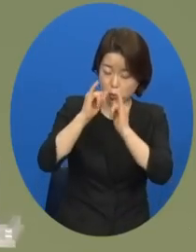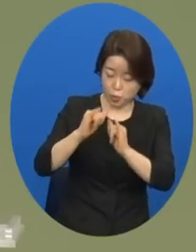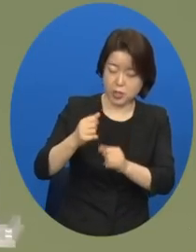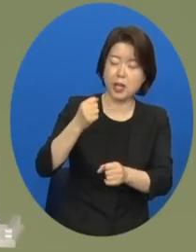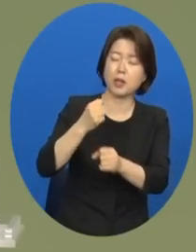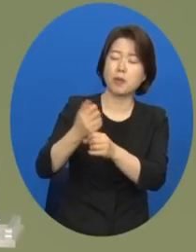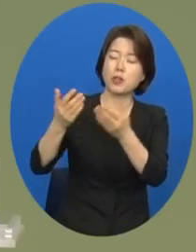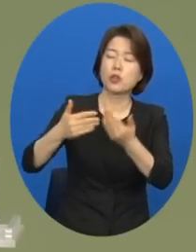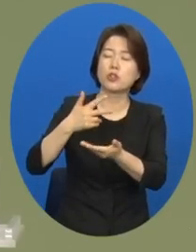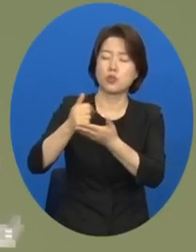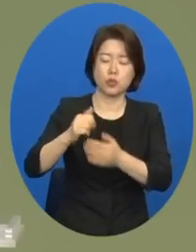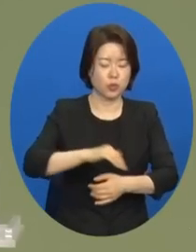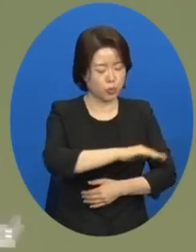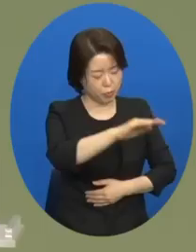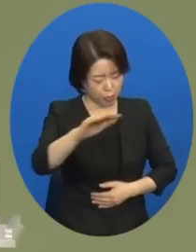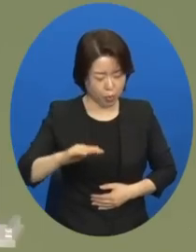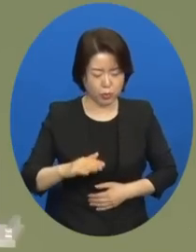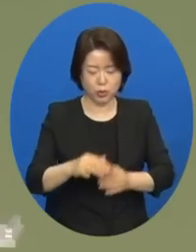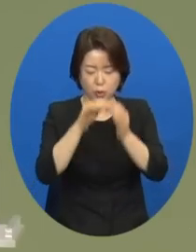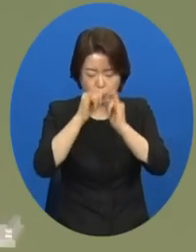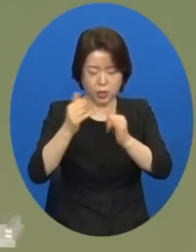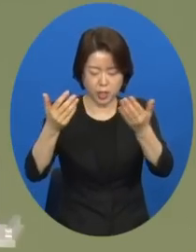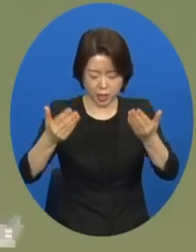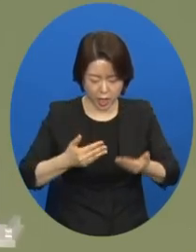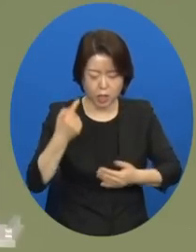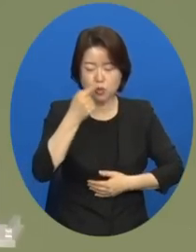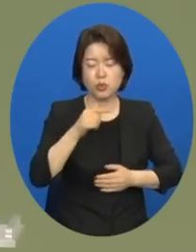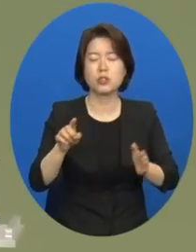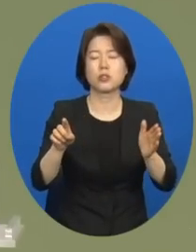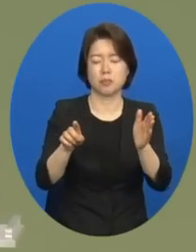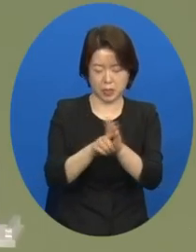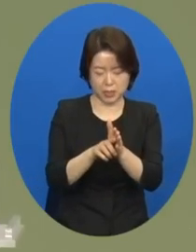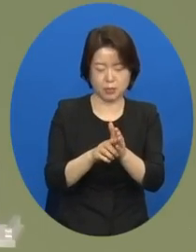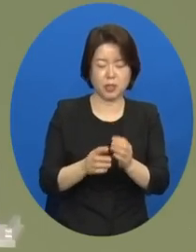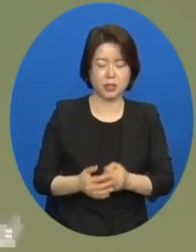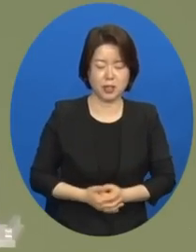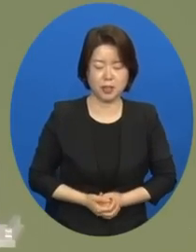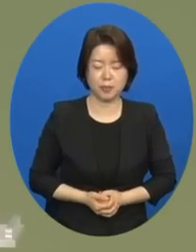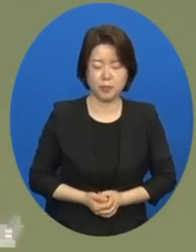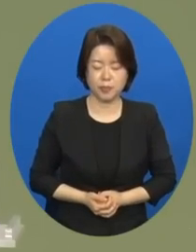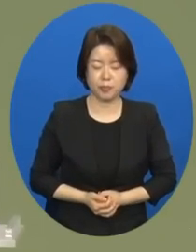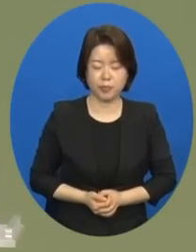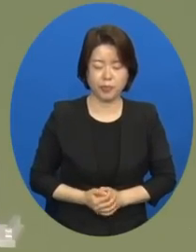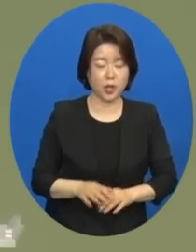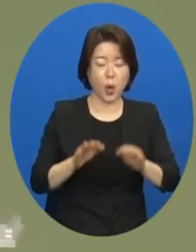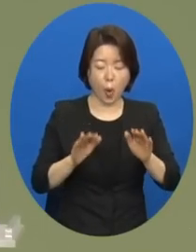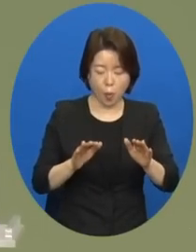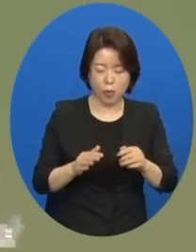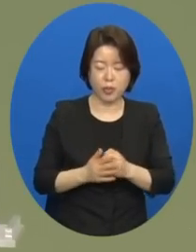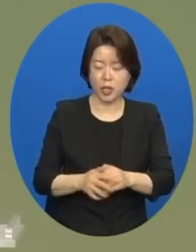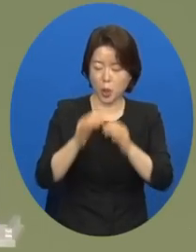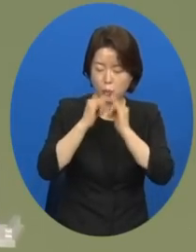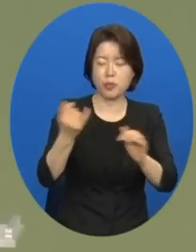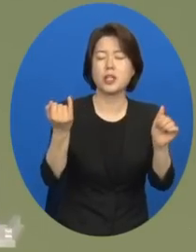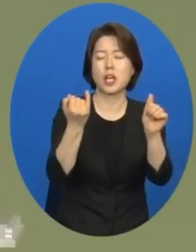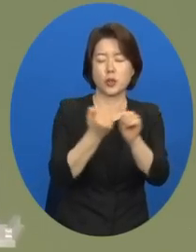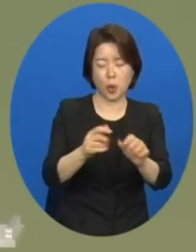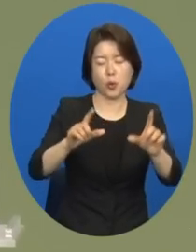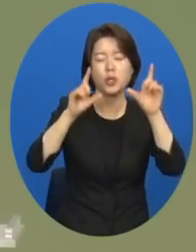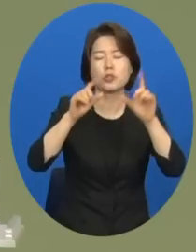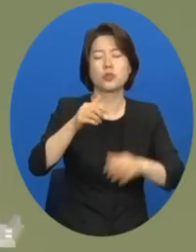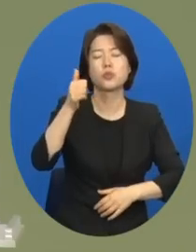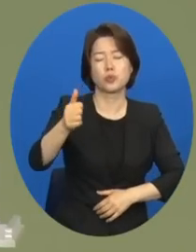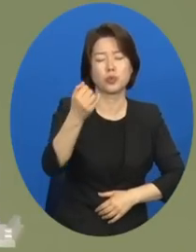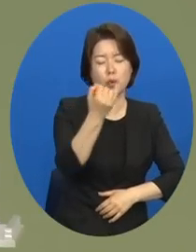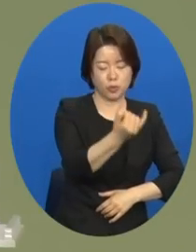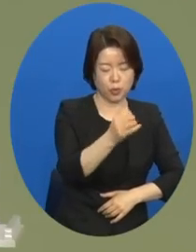하신 주님이 우리 모두를 위대하게 해 주실 줄을 믿습니다 오늘 위대한 결혼의 주인공이